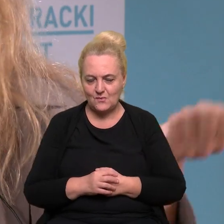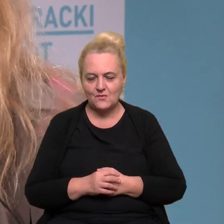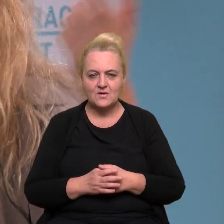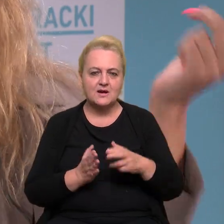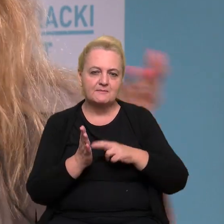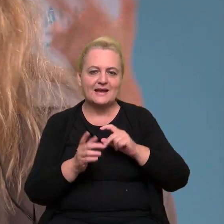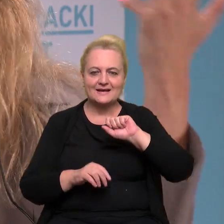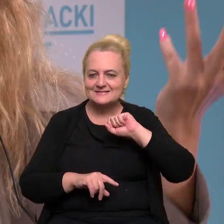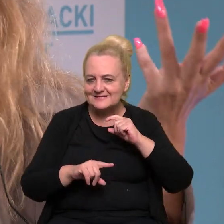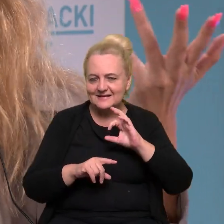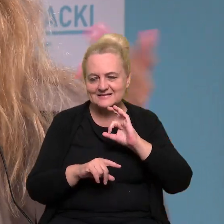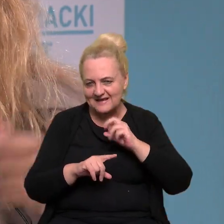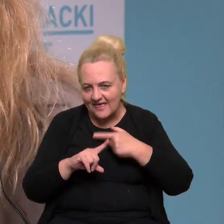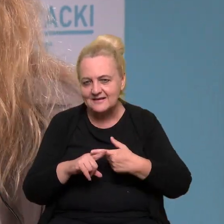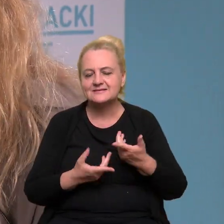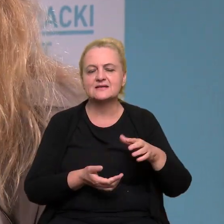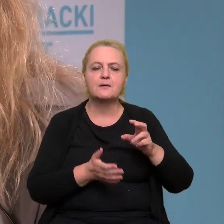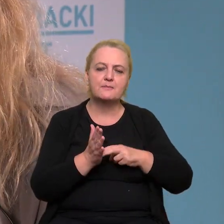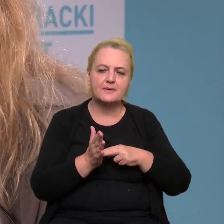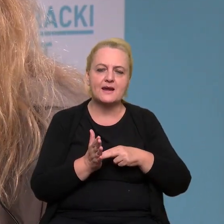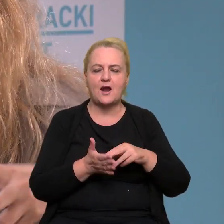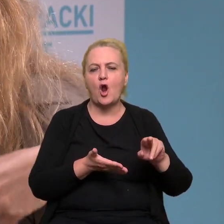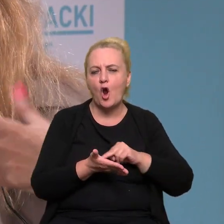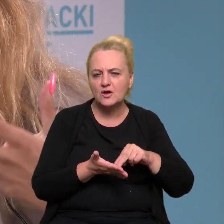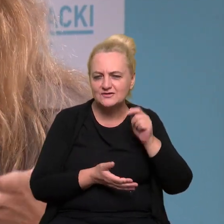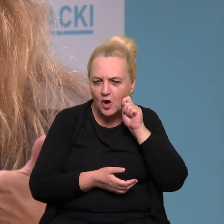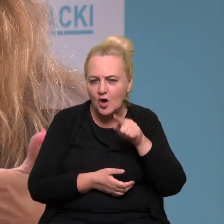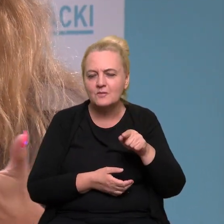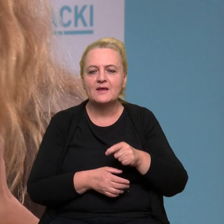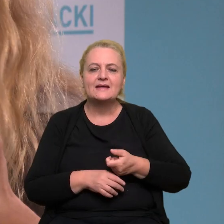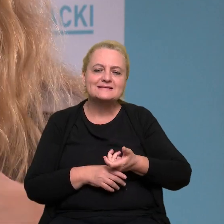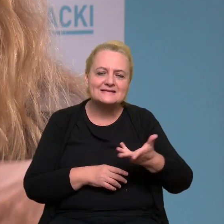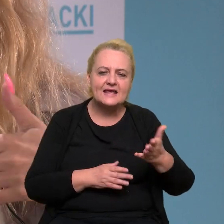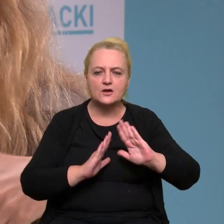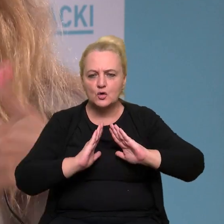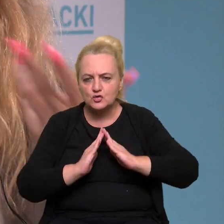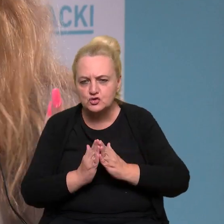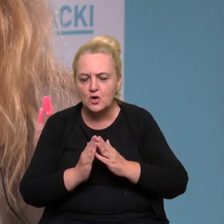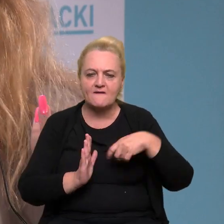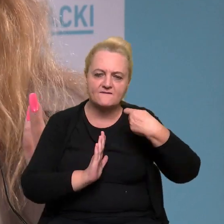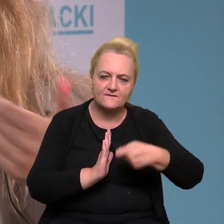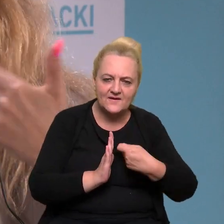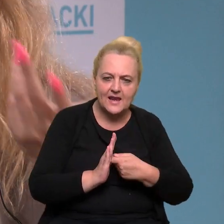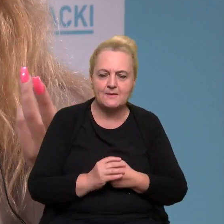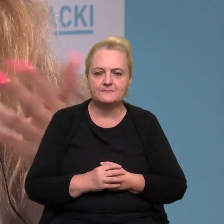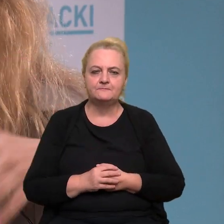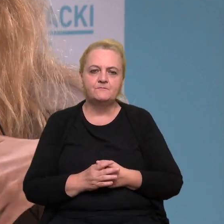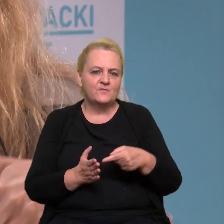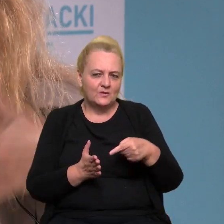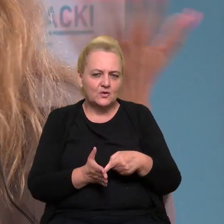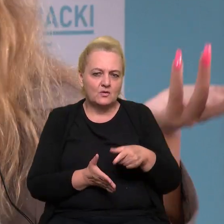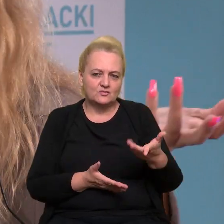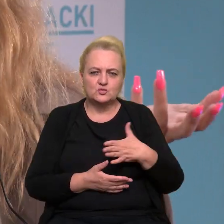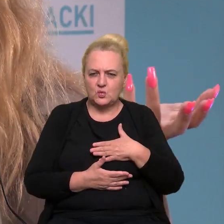Brak seksu, brak menstruacji w serialach, książkach, filmach. Czyli jest